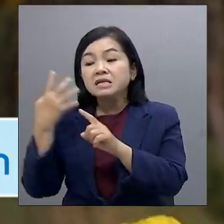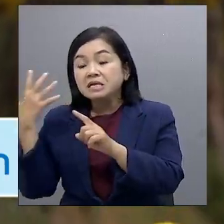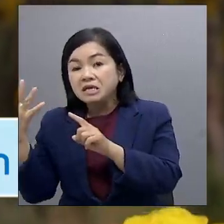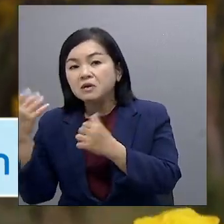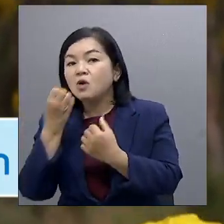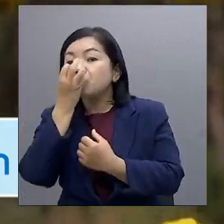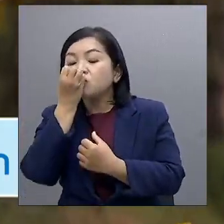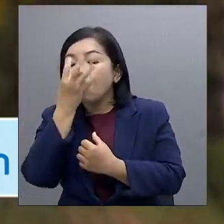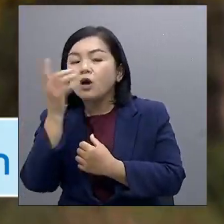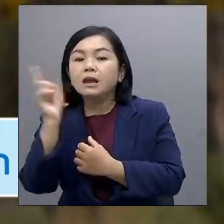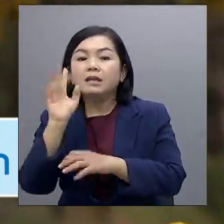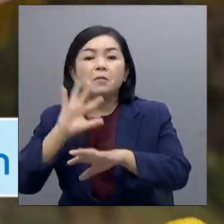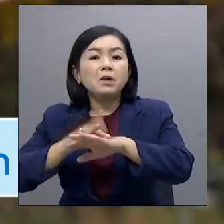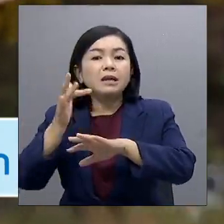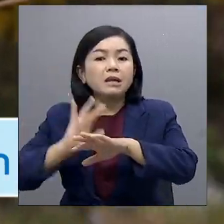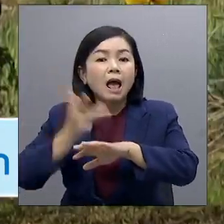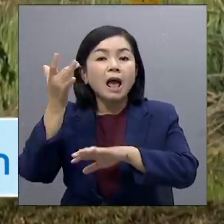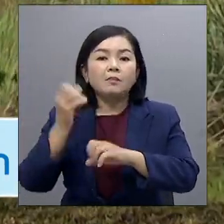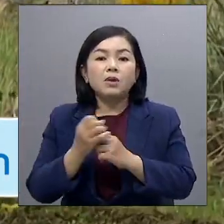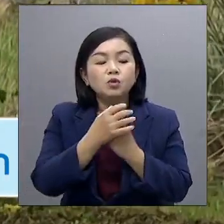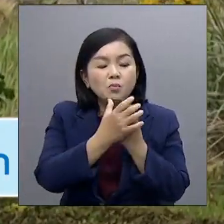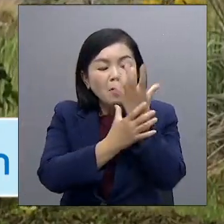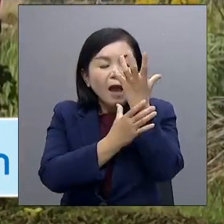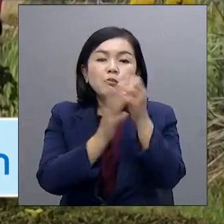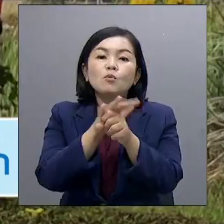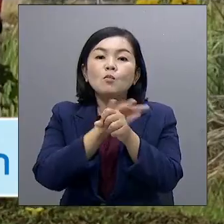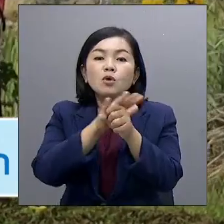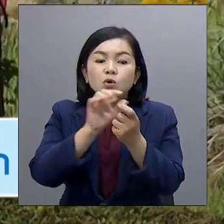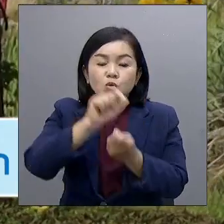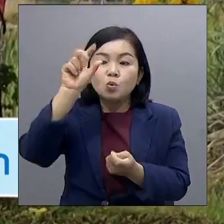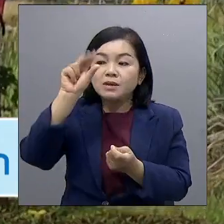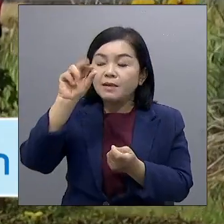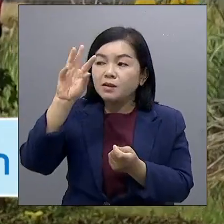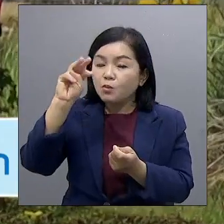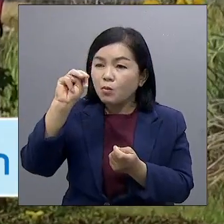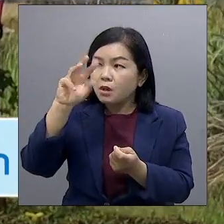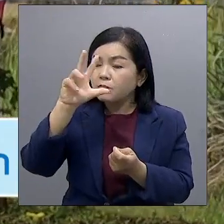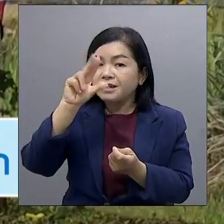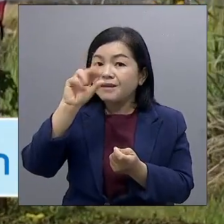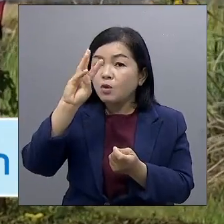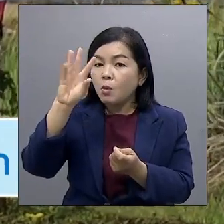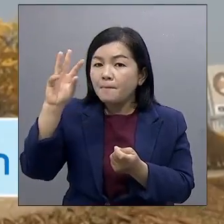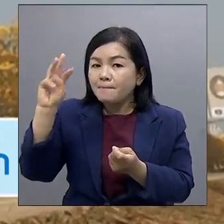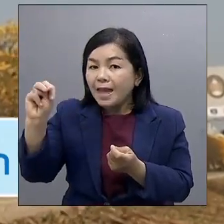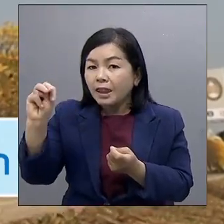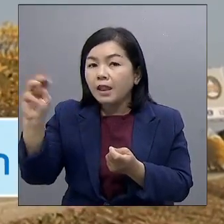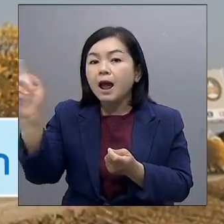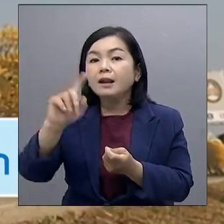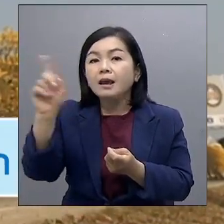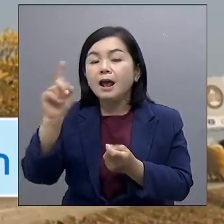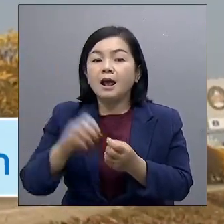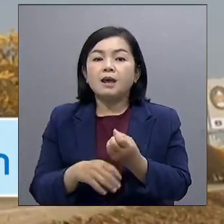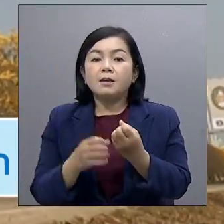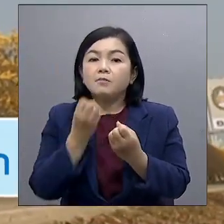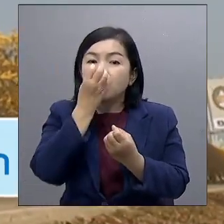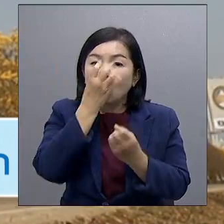ลักษณะทางพฤกษศาสตร์ก็เป็นต้นไม้ขนาดเล็กครับสูง 3-6มต.ส่วนใบประกอบแบบนิ้วมือนะครับเรียงตรงตามมีใบ